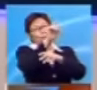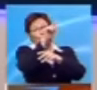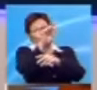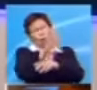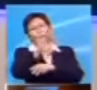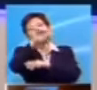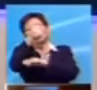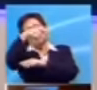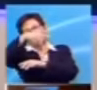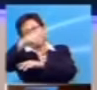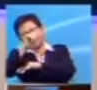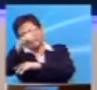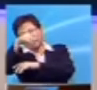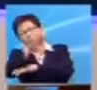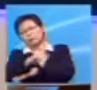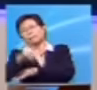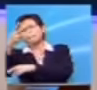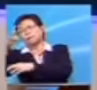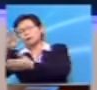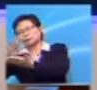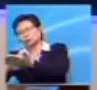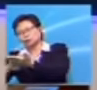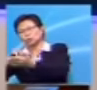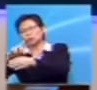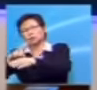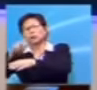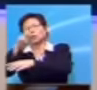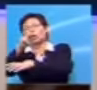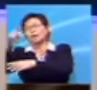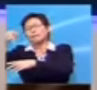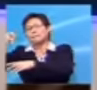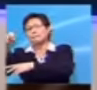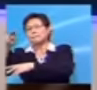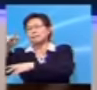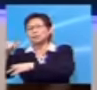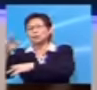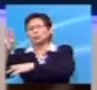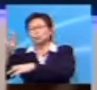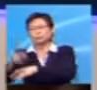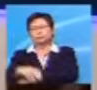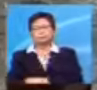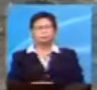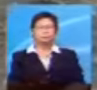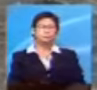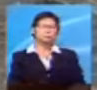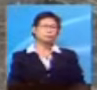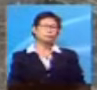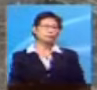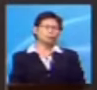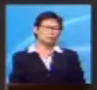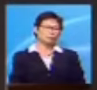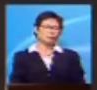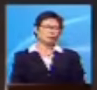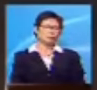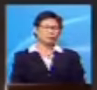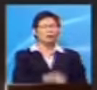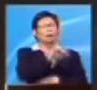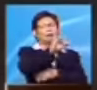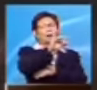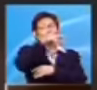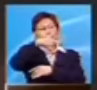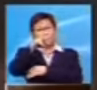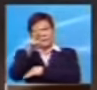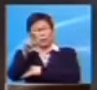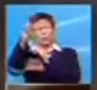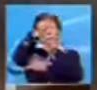buah sekolah di Papar dan 14 buah sekolah di Kuala penyu indeks pencemaran